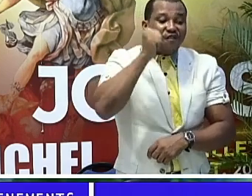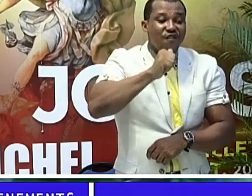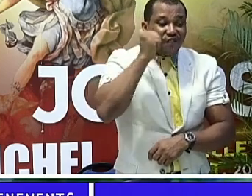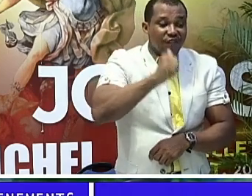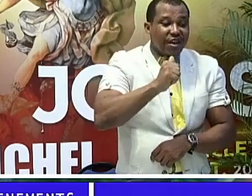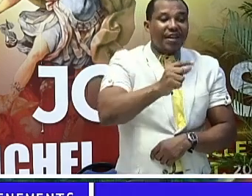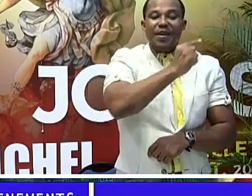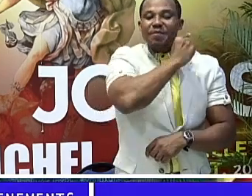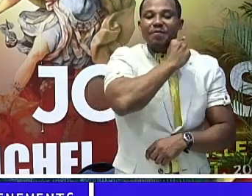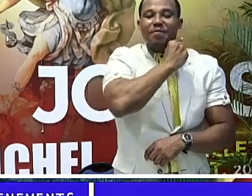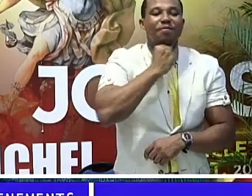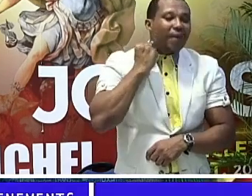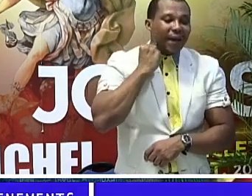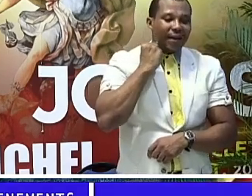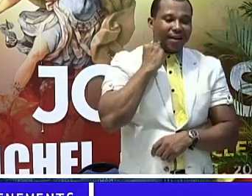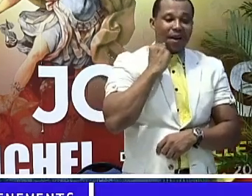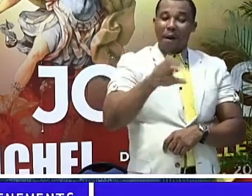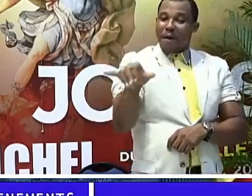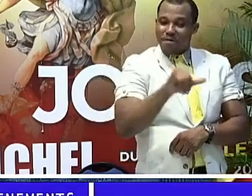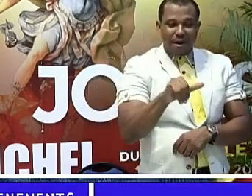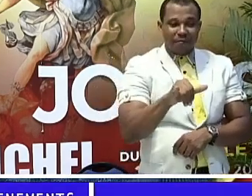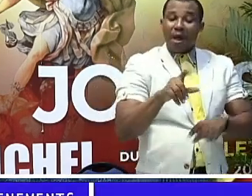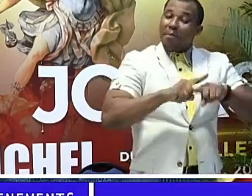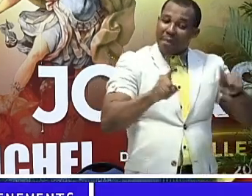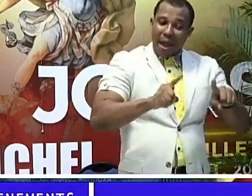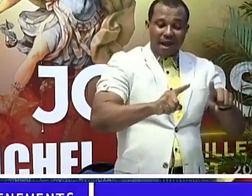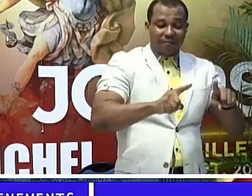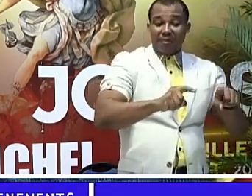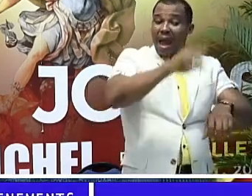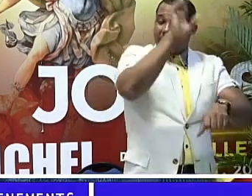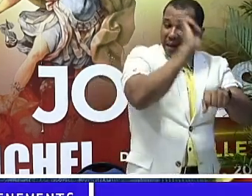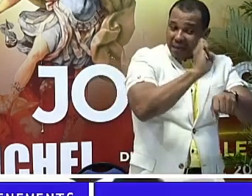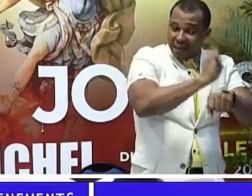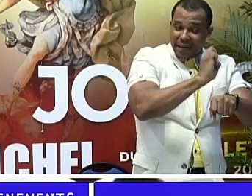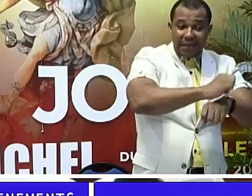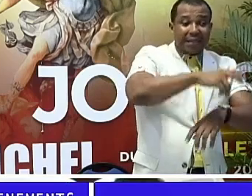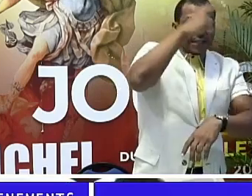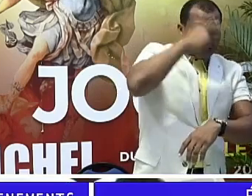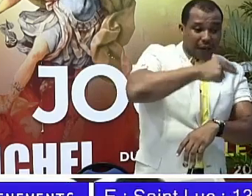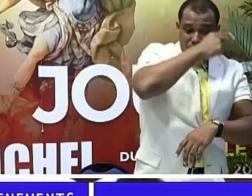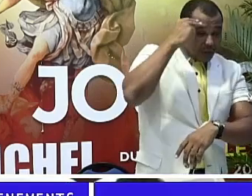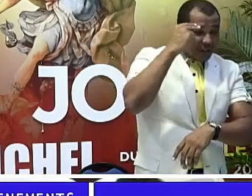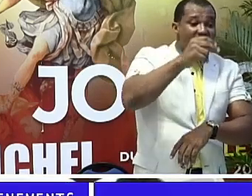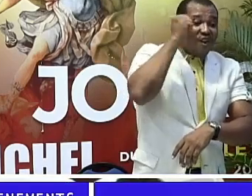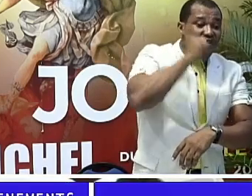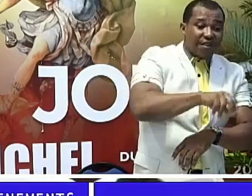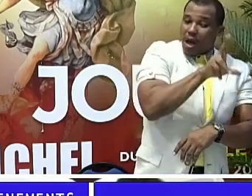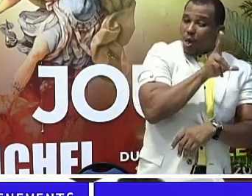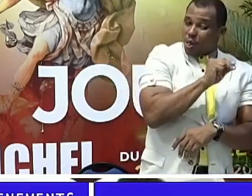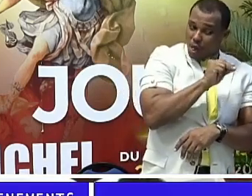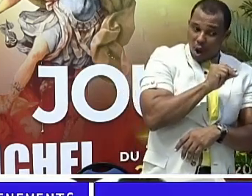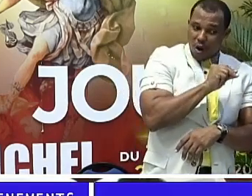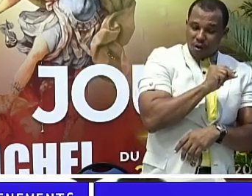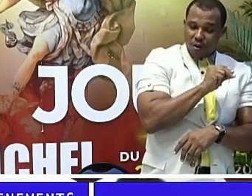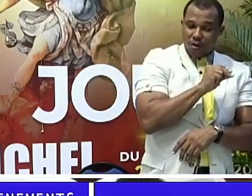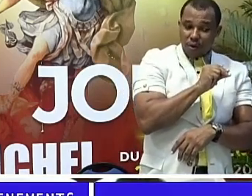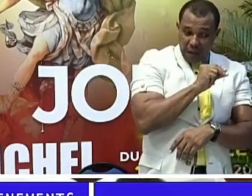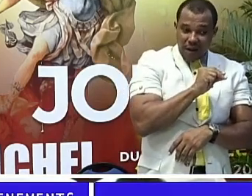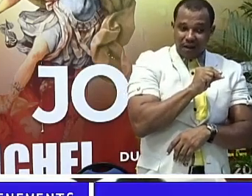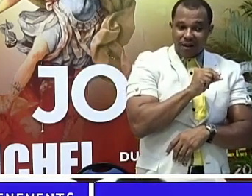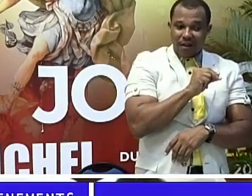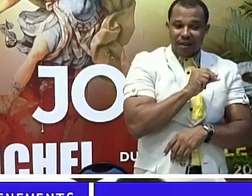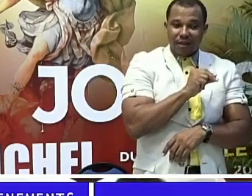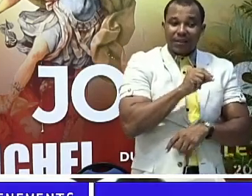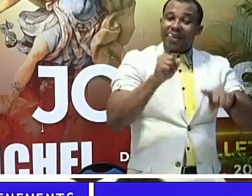1994, il y a une fille qui a ordonné prêtre anglican et une fille qui a ordonné évêque dans l'église anglicane. Ça,